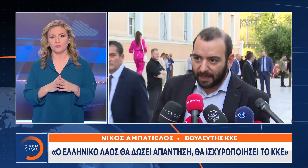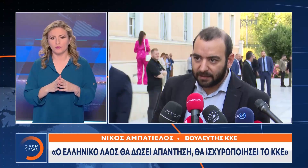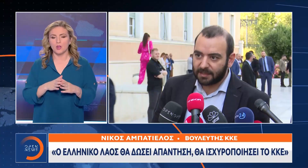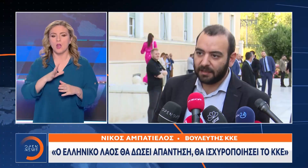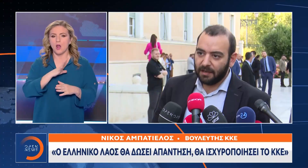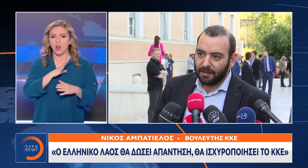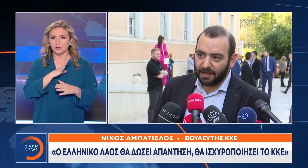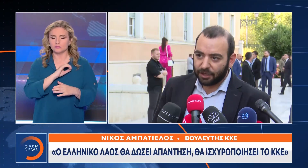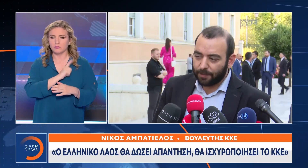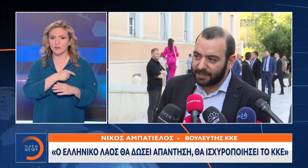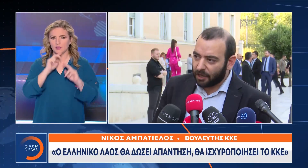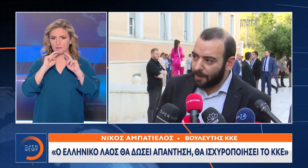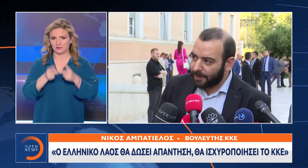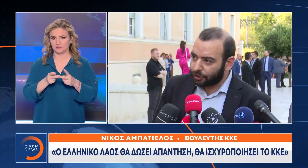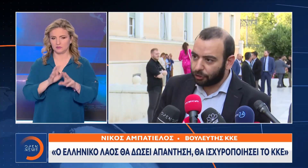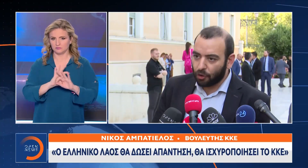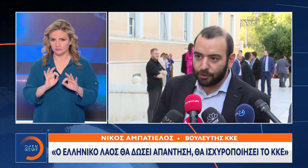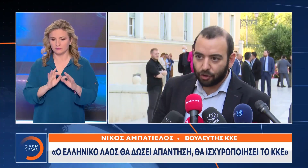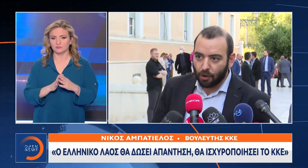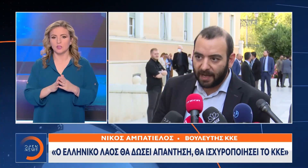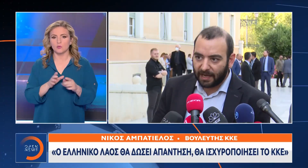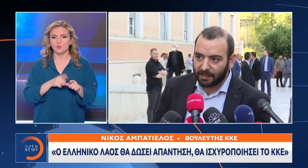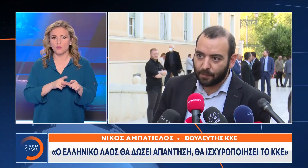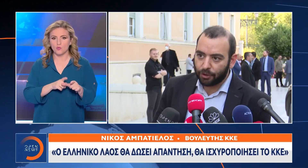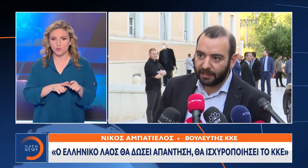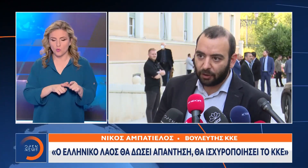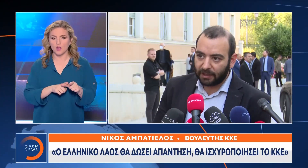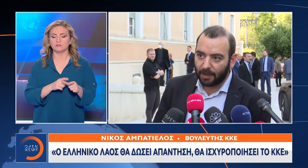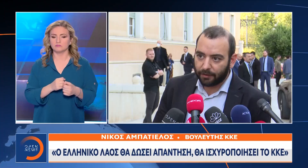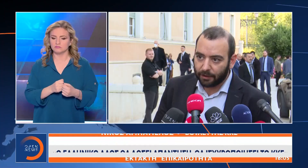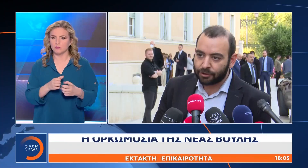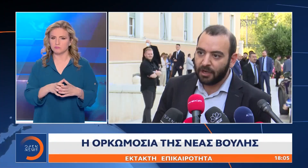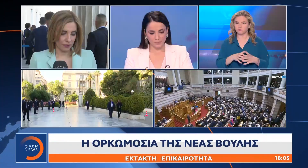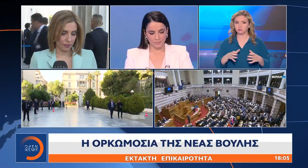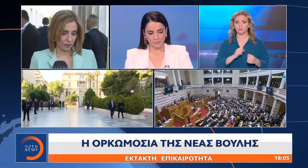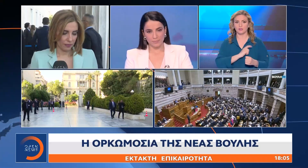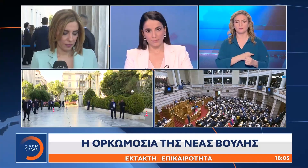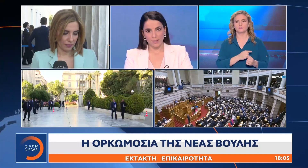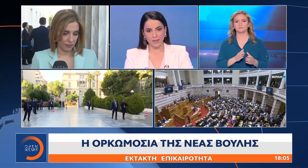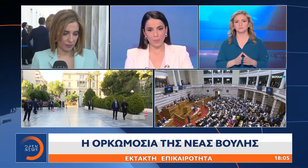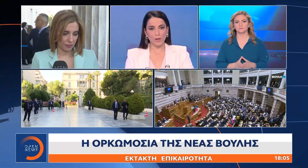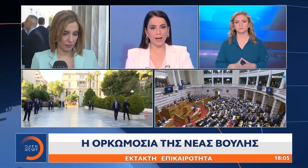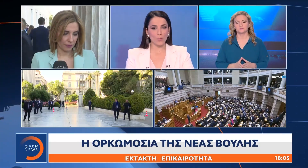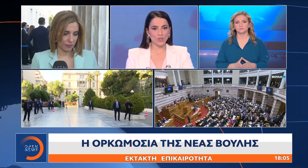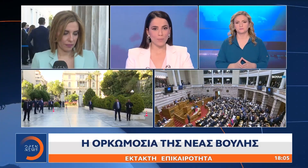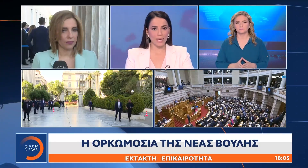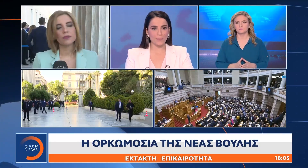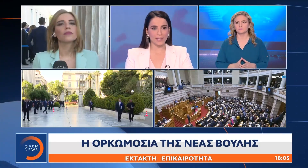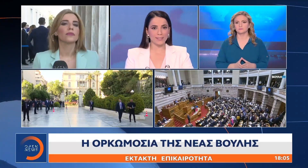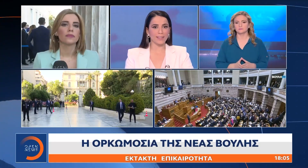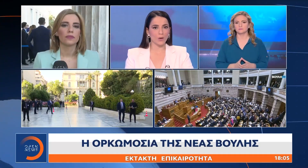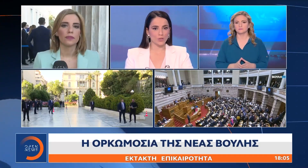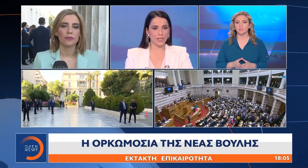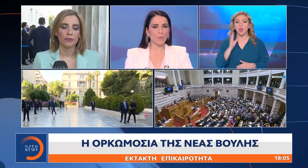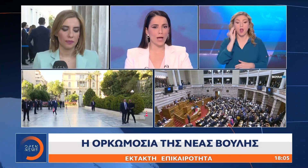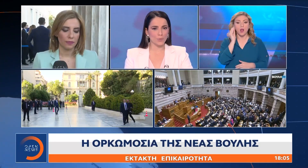δυνατή απάντηση, θα ισχυροποιήσει ακόμα περισσότερο το Κομμουνιστικό Κόμμα Ελλάδας, που μπορεί να είναι το αντίπαλο δέος. Λοιπόν, ακούσαμε